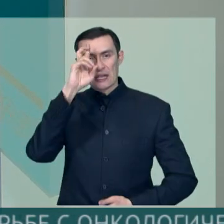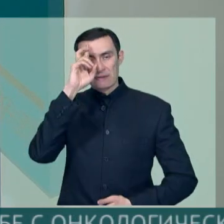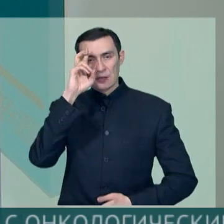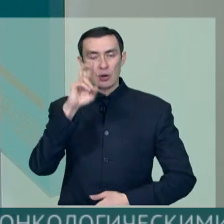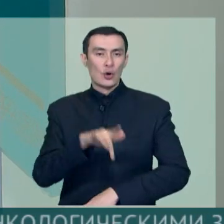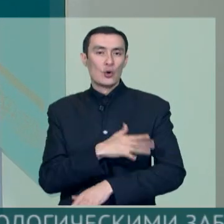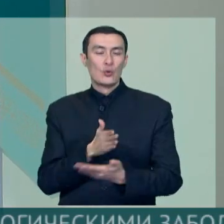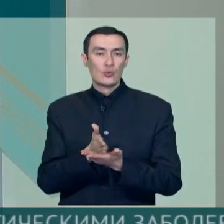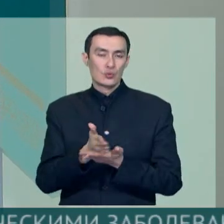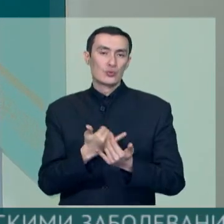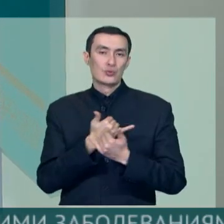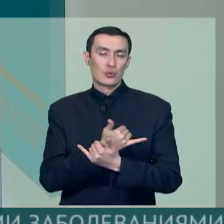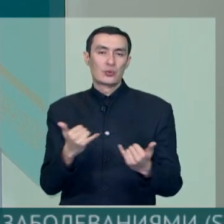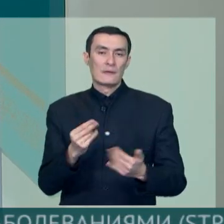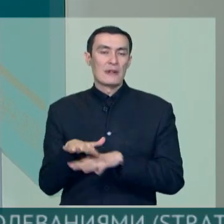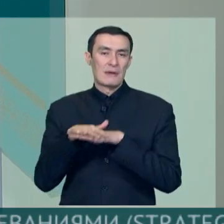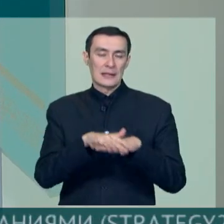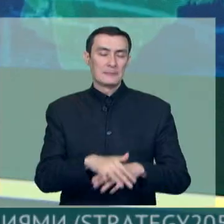государства финансовых вливаний.